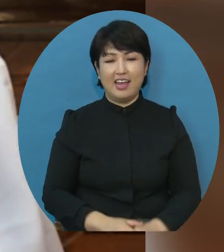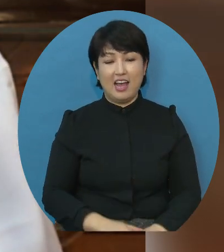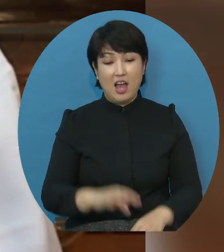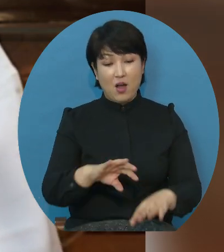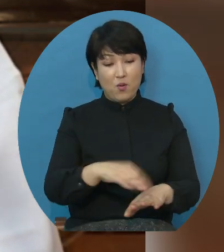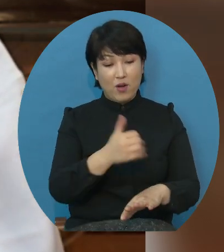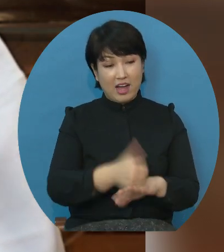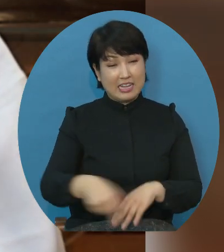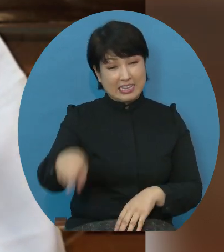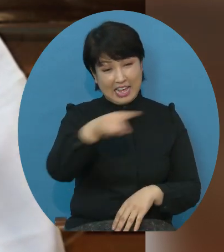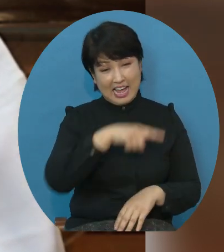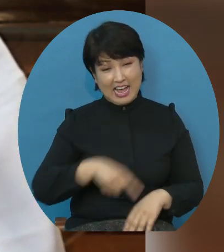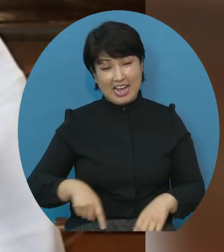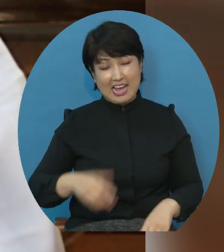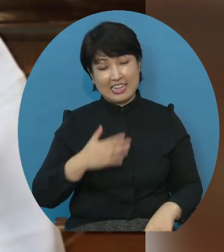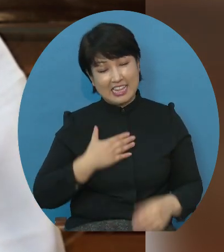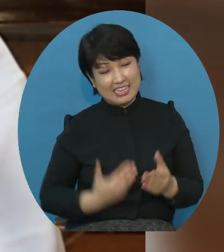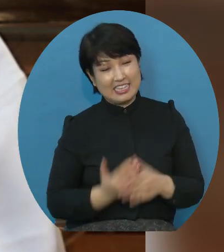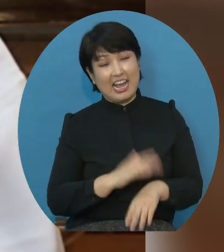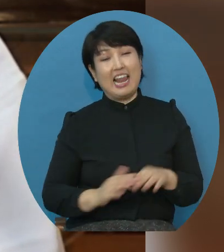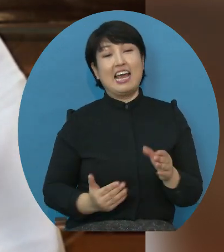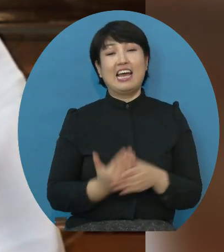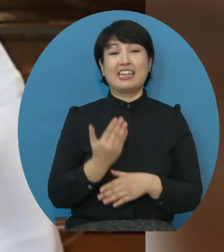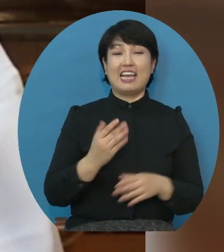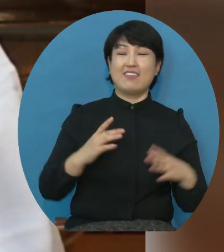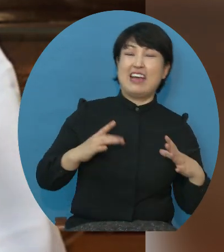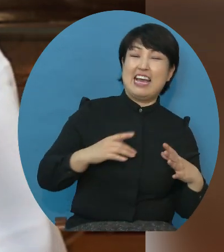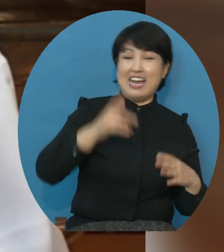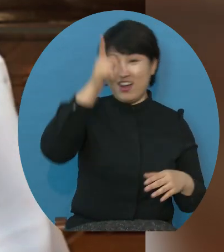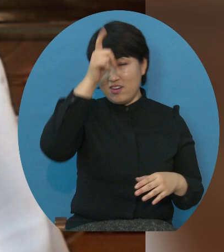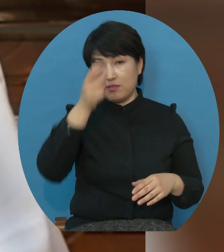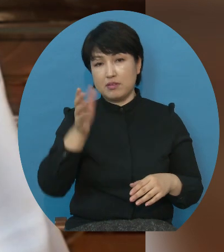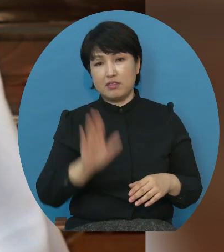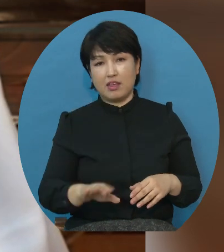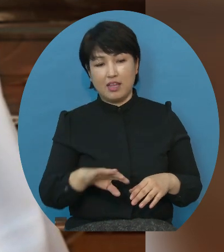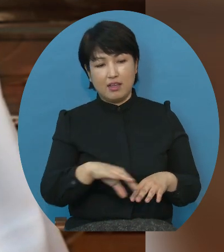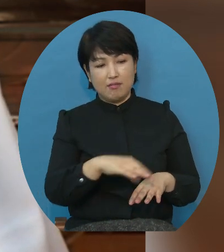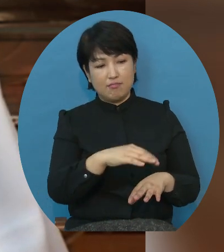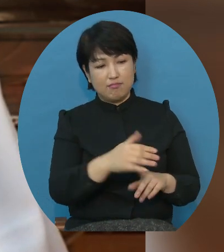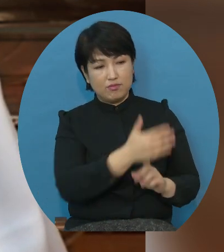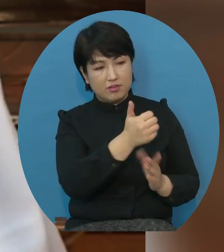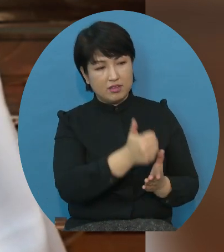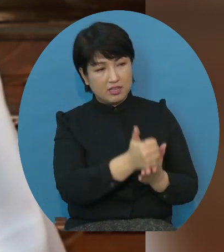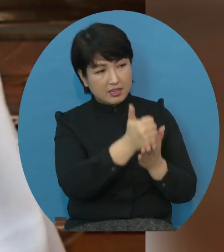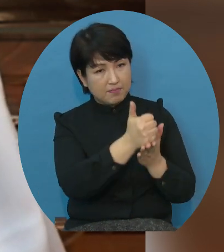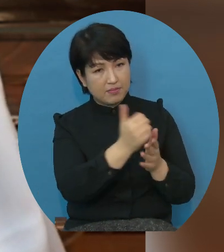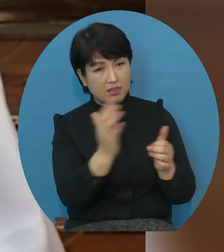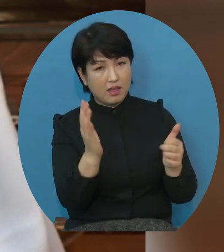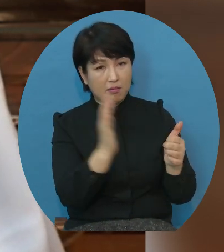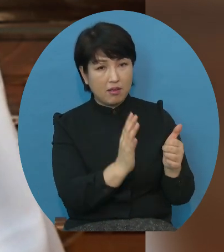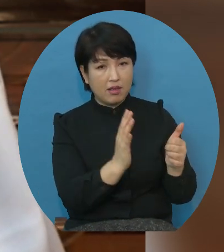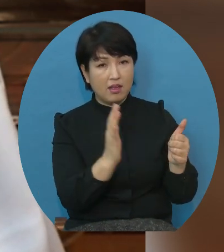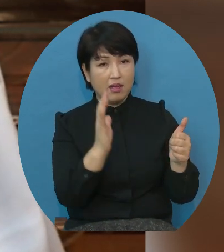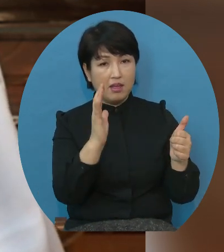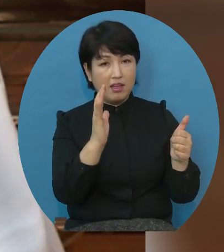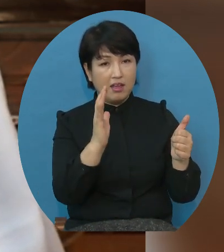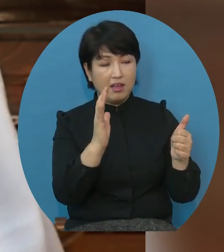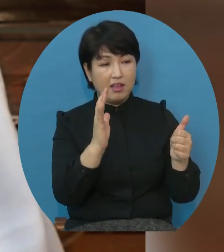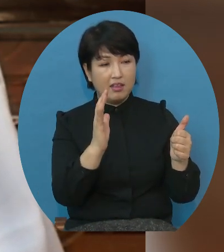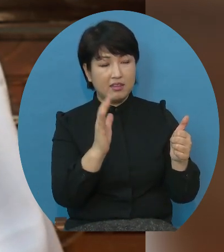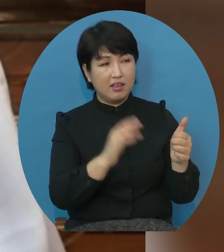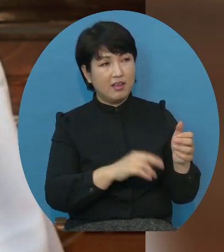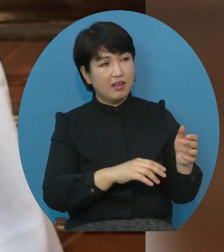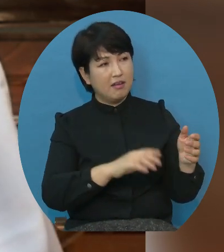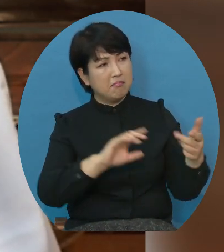안드리 처음 잘랐다 갚아 아기가 고집을 하고 하지만 부처님 앞에 와서 한 마디 해야 돼요 이